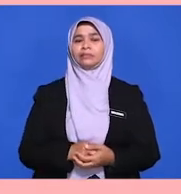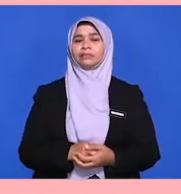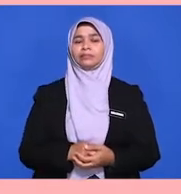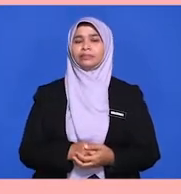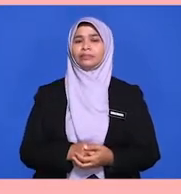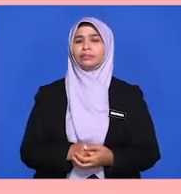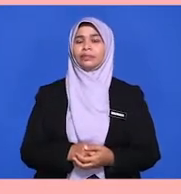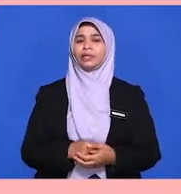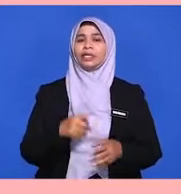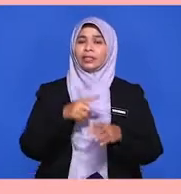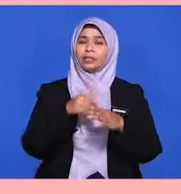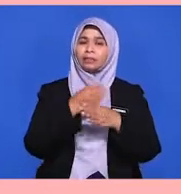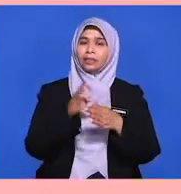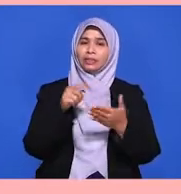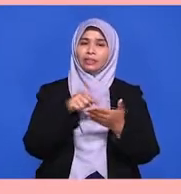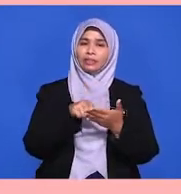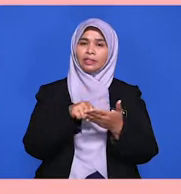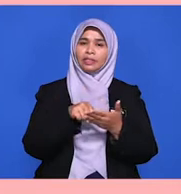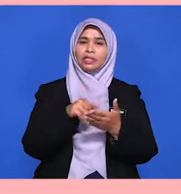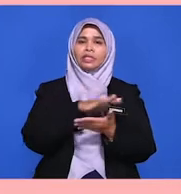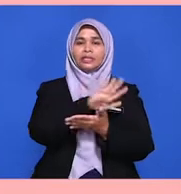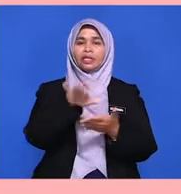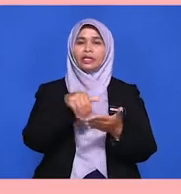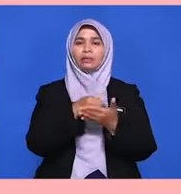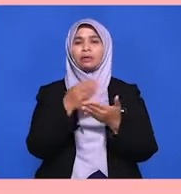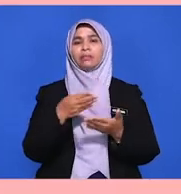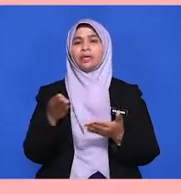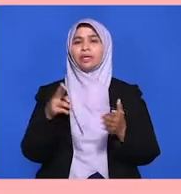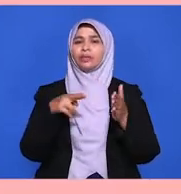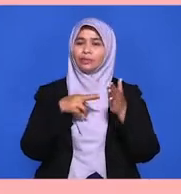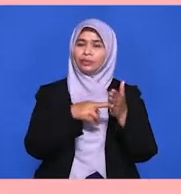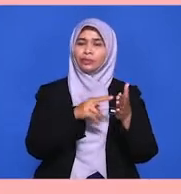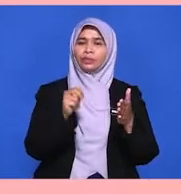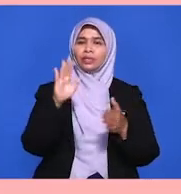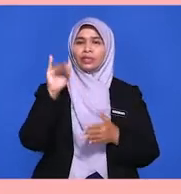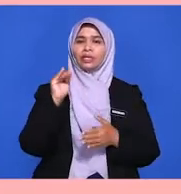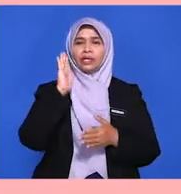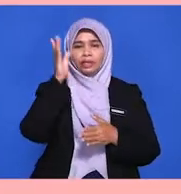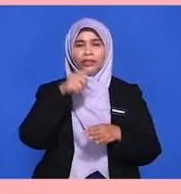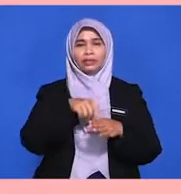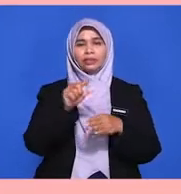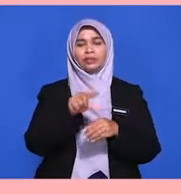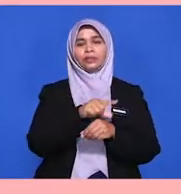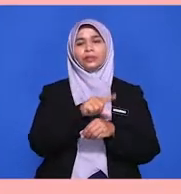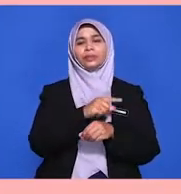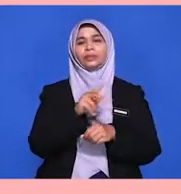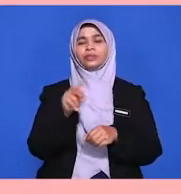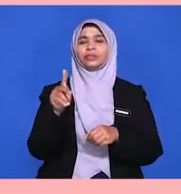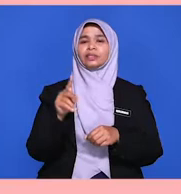Di bahagian ini, semua bahan rujukan yang akan digunakan dilampirkan